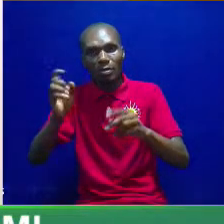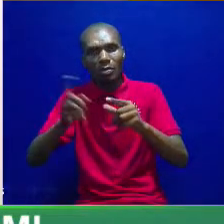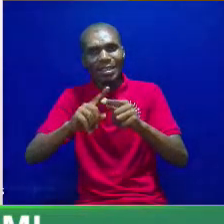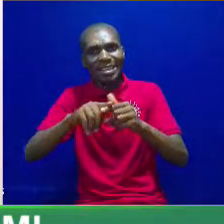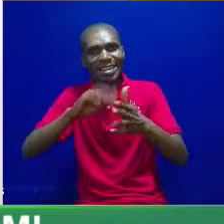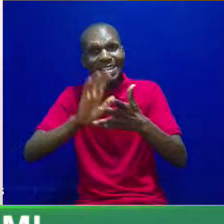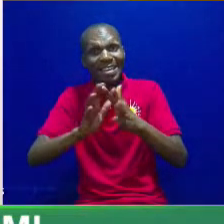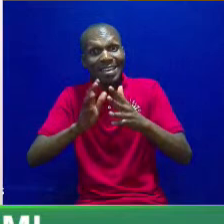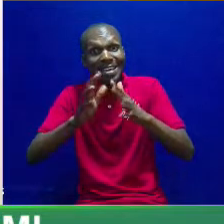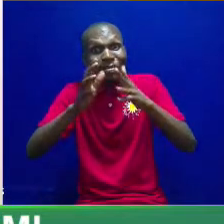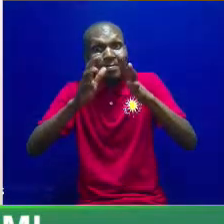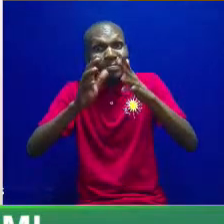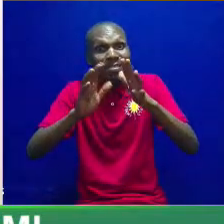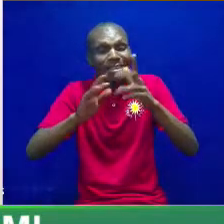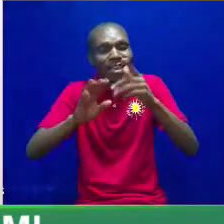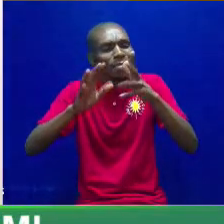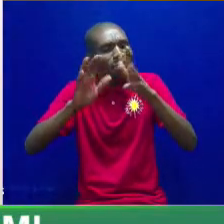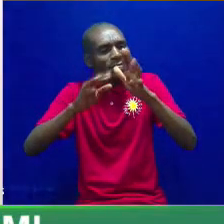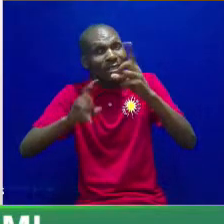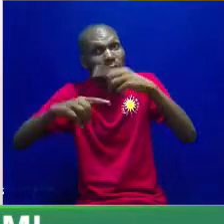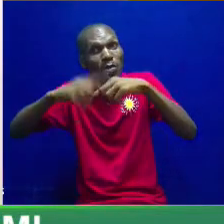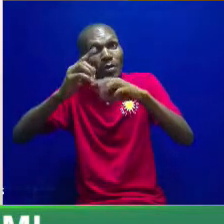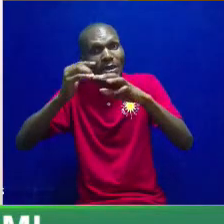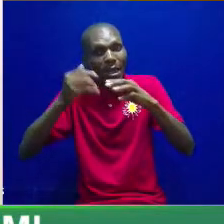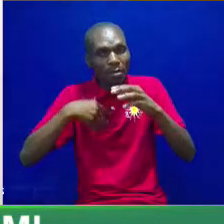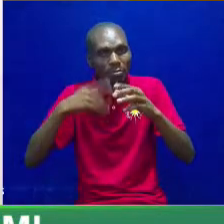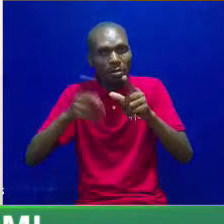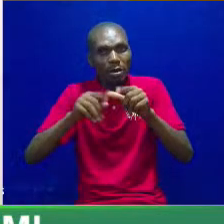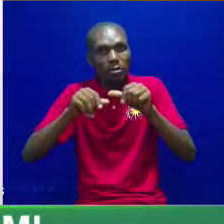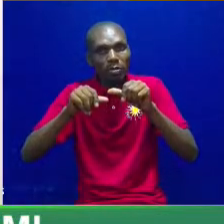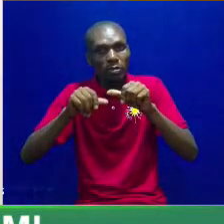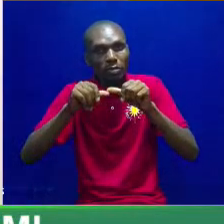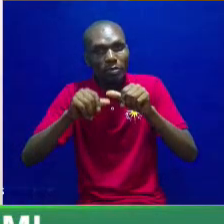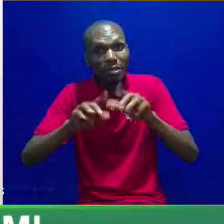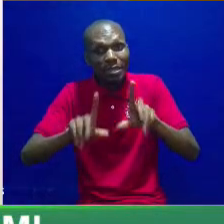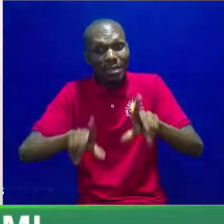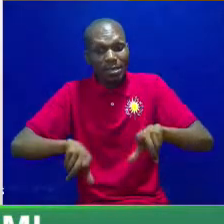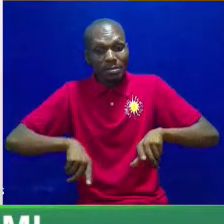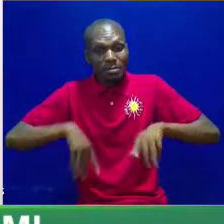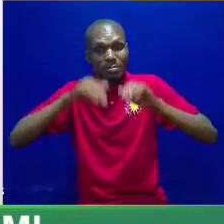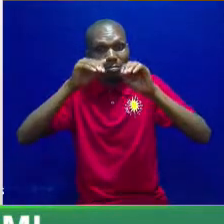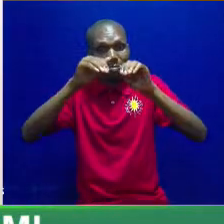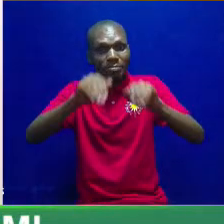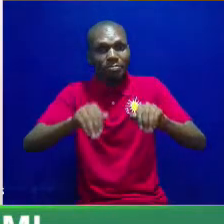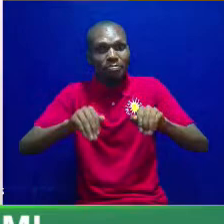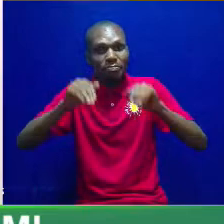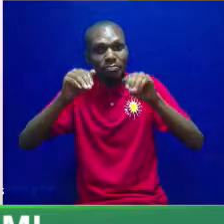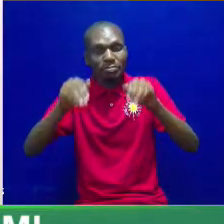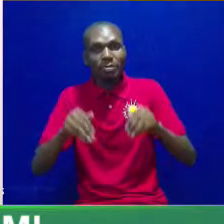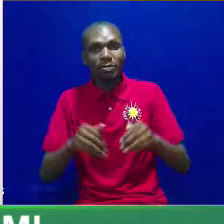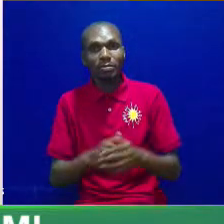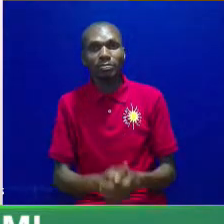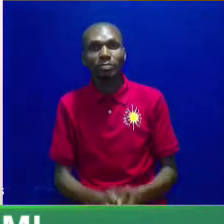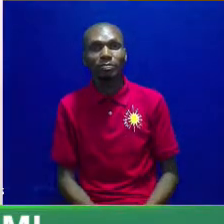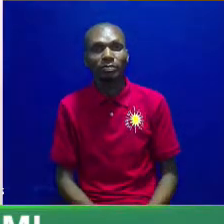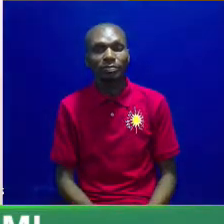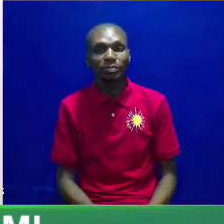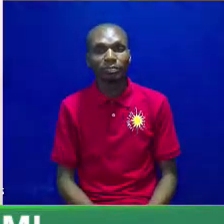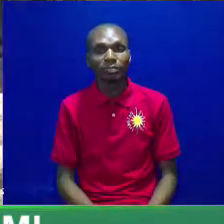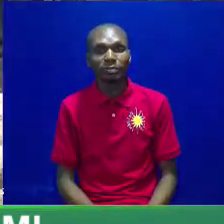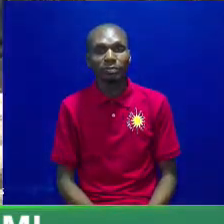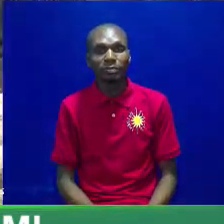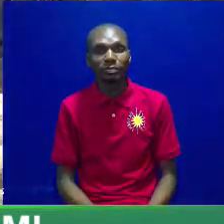keire obosiburo bubabere bakonya ora. Bura chukuba konya kwe gendere ribia asobori mibuabo. Murikyo ito Mildred Momanyi. Norwati uruwasu